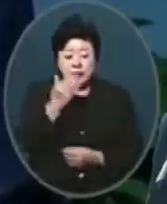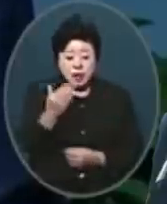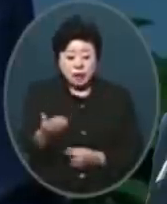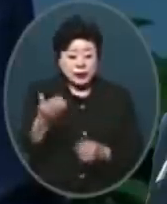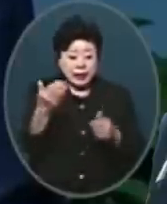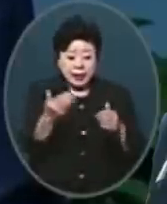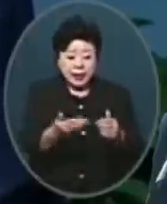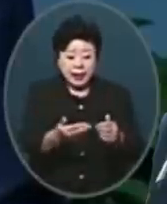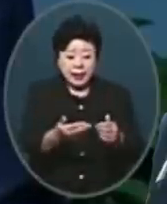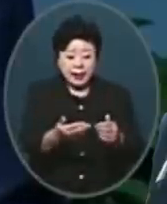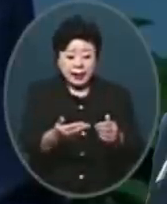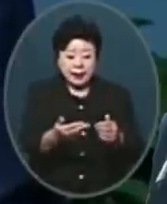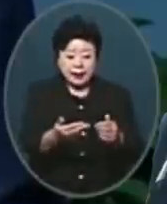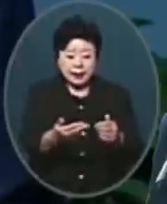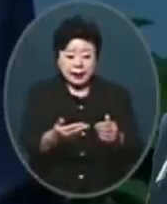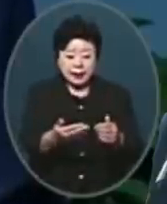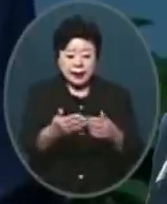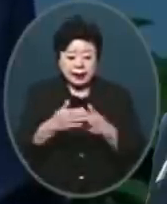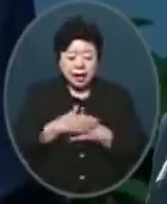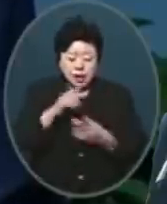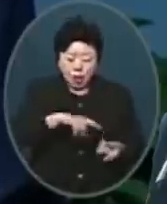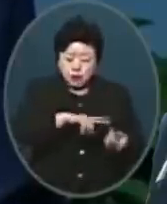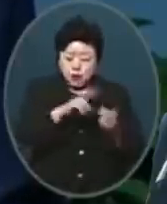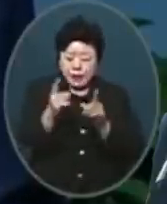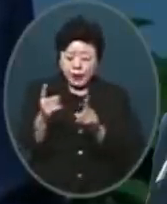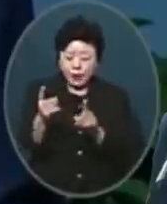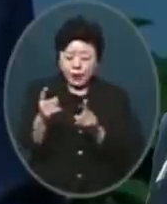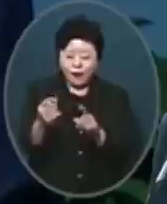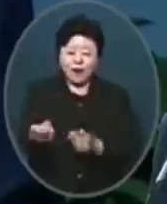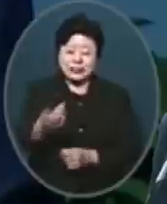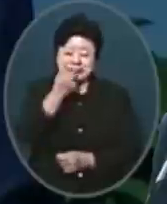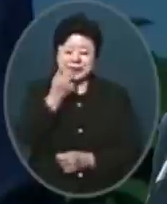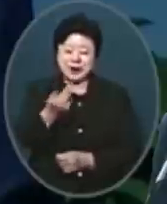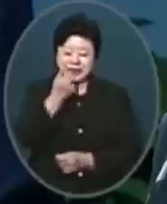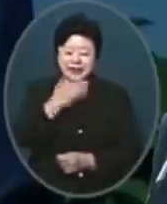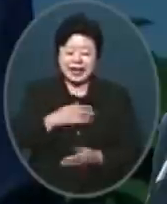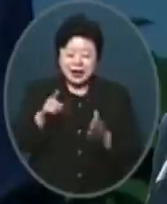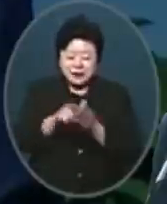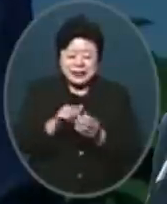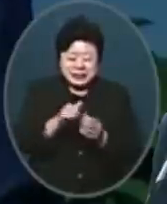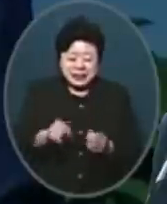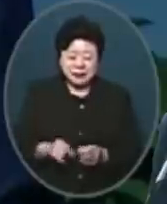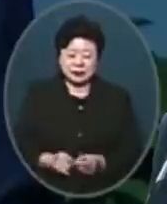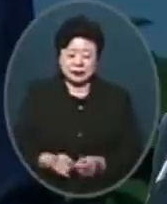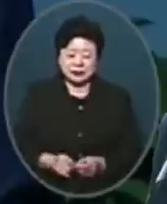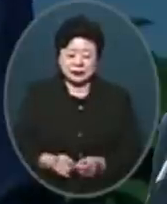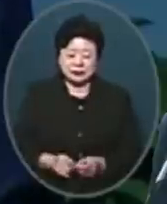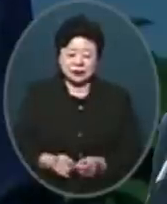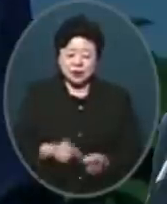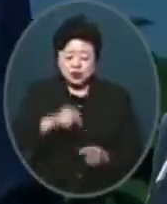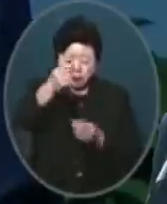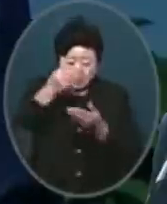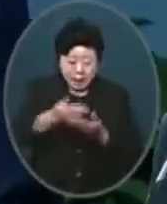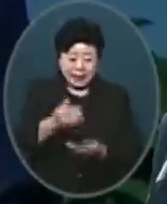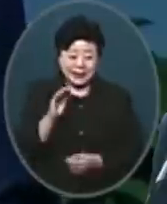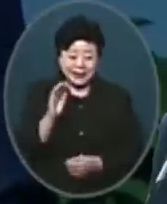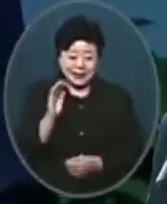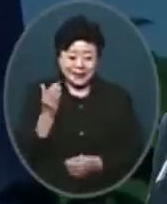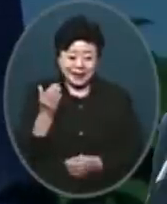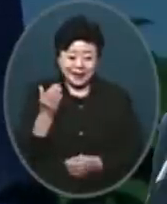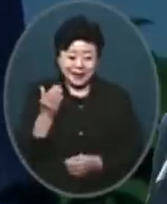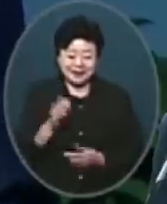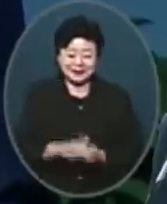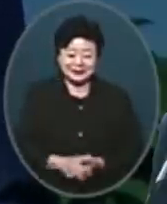여러분에게 나는 부활이요 생명이니 나를 믿는 자는 구원을 얻는다고 말씀하시고 있는